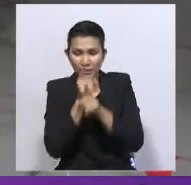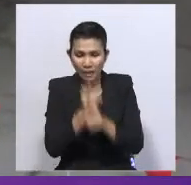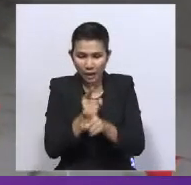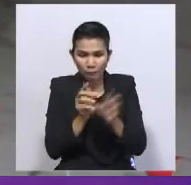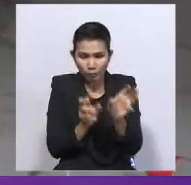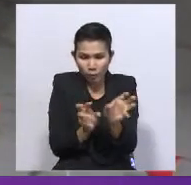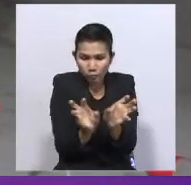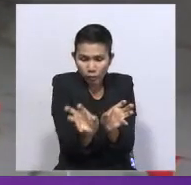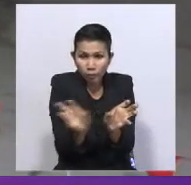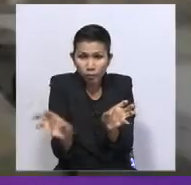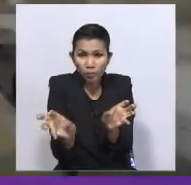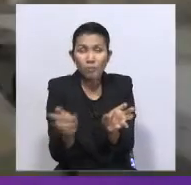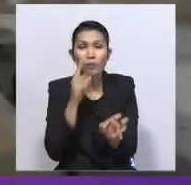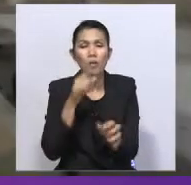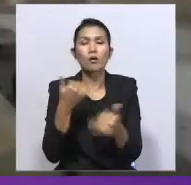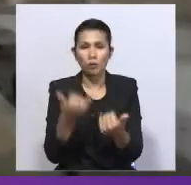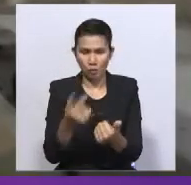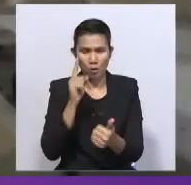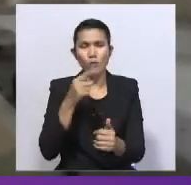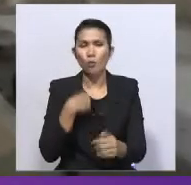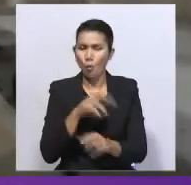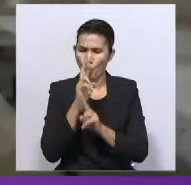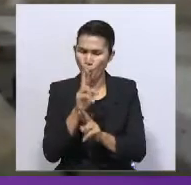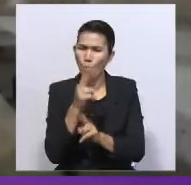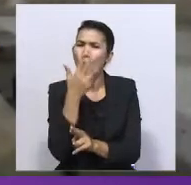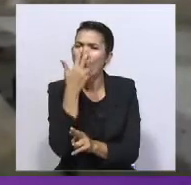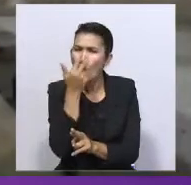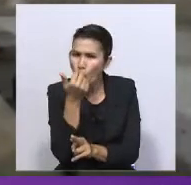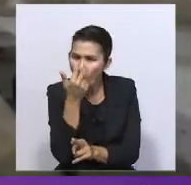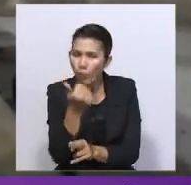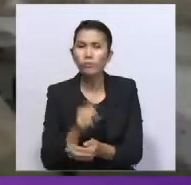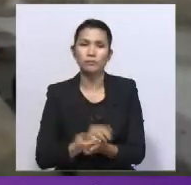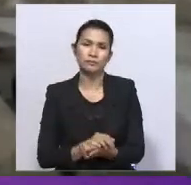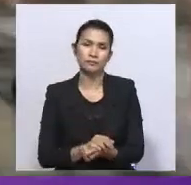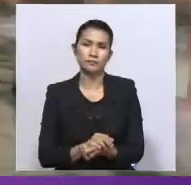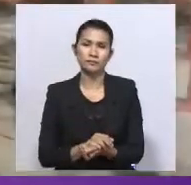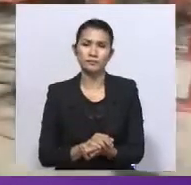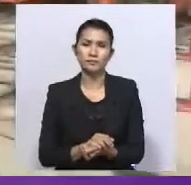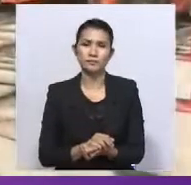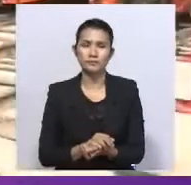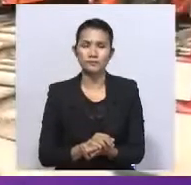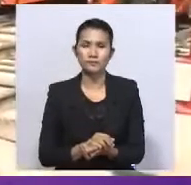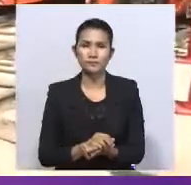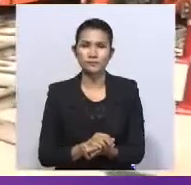าะโดยแต่ละขั้นตอนจะต้องใช้ความระมัดระวัง